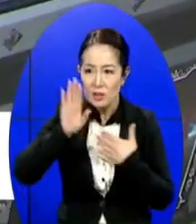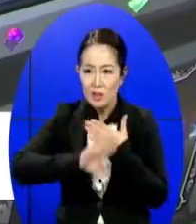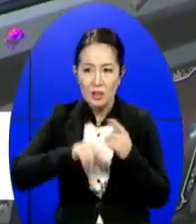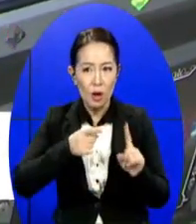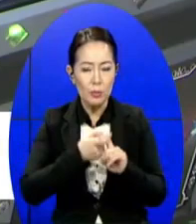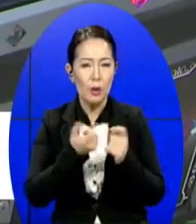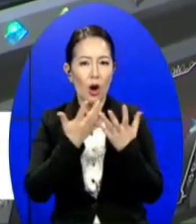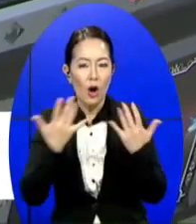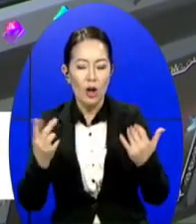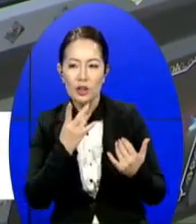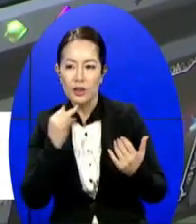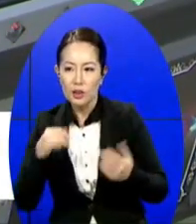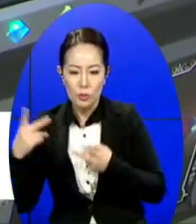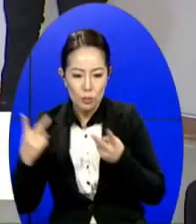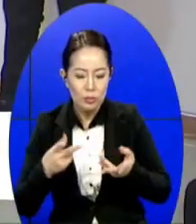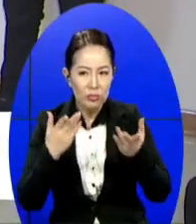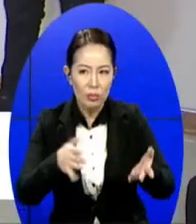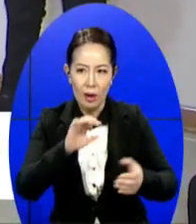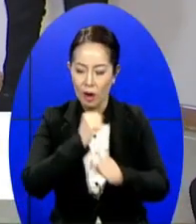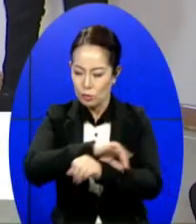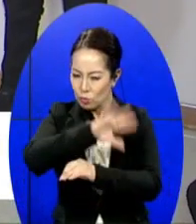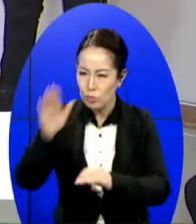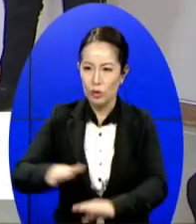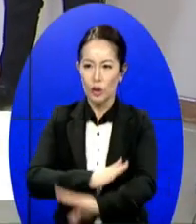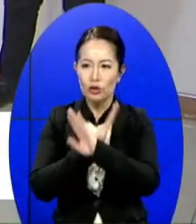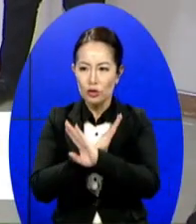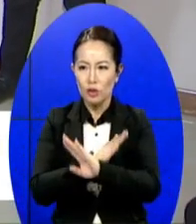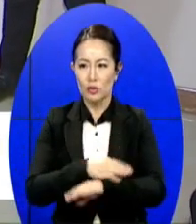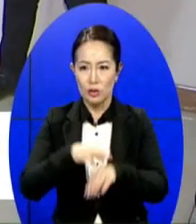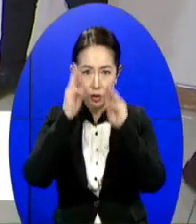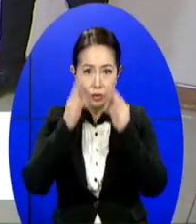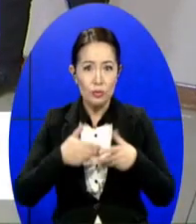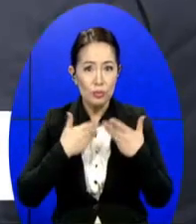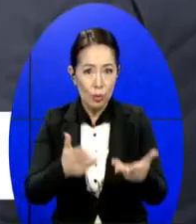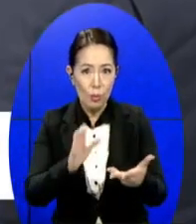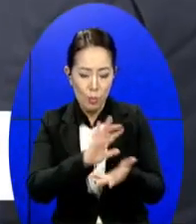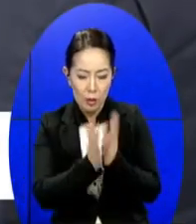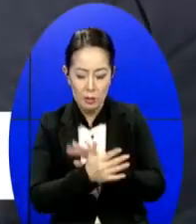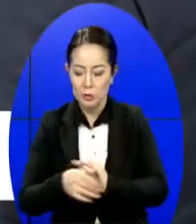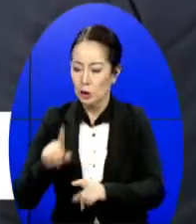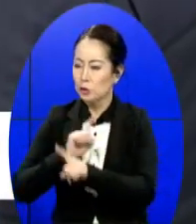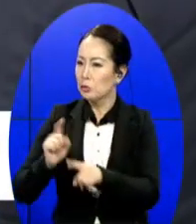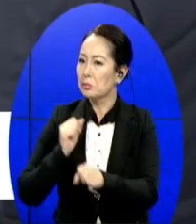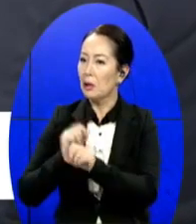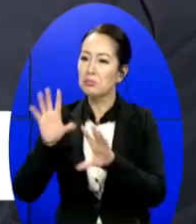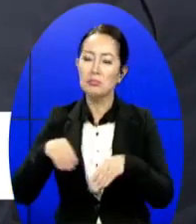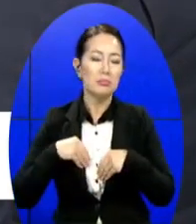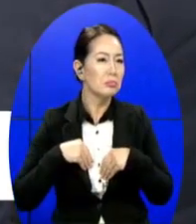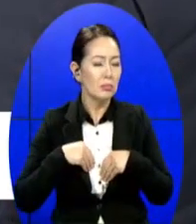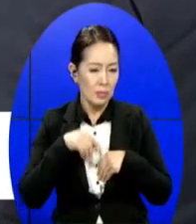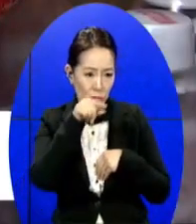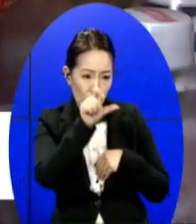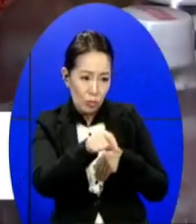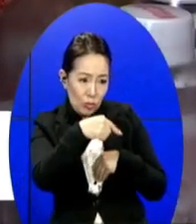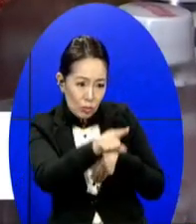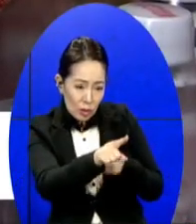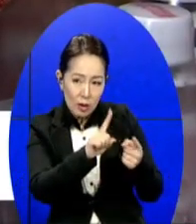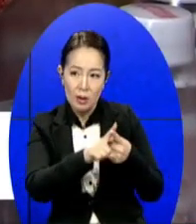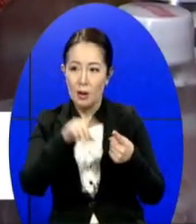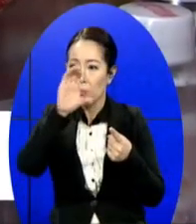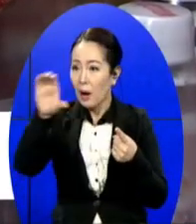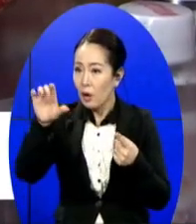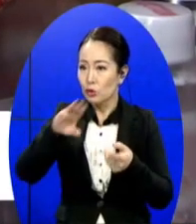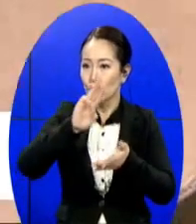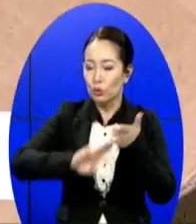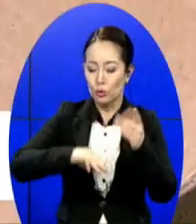нийтэд үйлчлэх дээрх газруудын үйл ажиллагааг бүрэн зогсоох шийдвэр гаргасан ч зөрчин ажиллаж байгаа иргэн болон аж ахуй нэгжид зөрчлийн тухай хуулиар арга